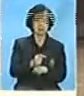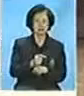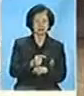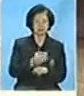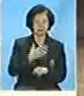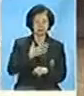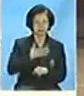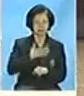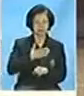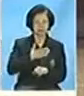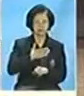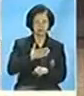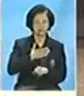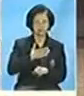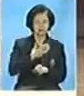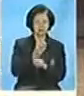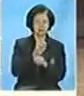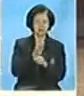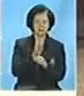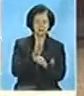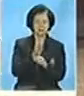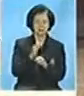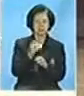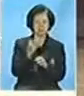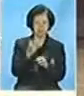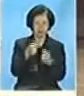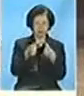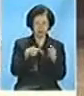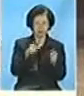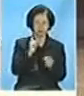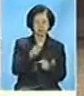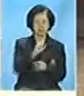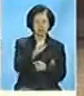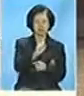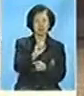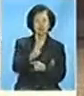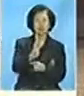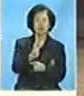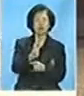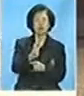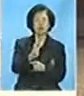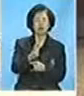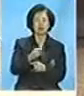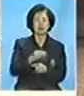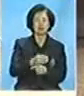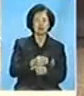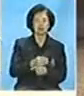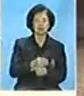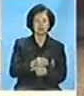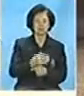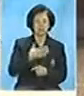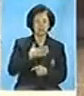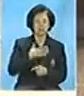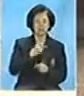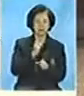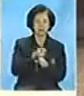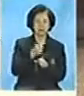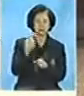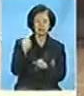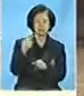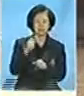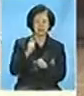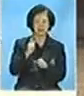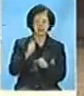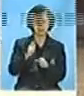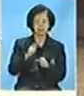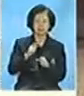ผมเองนั้นก่อนที่จะมาเป็นสมาชิกวุฒิสภานั้นผมเป็นข้าราชการสังกัดกระทรวงมหา